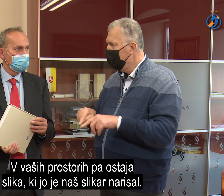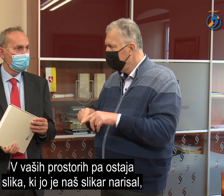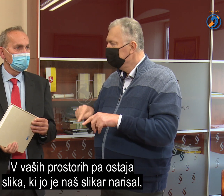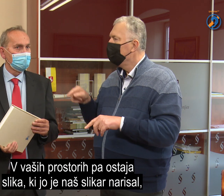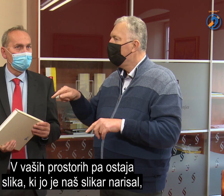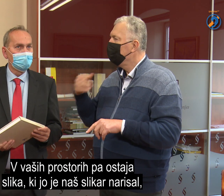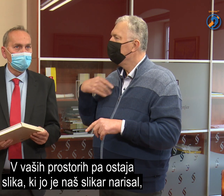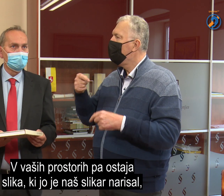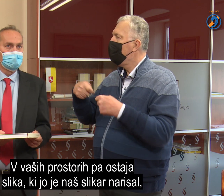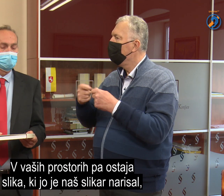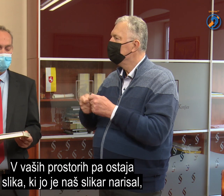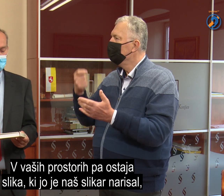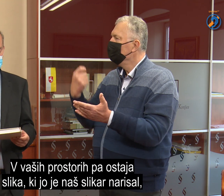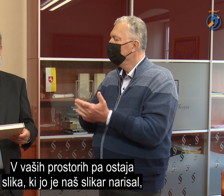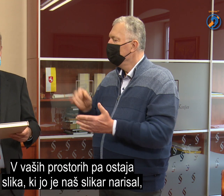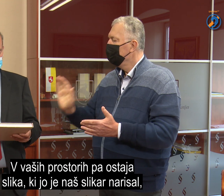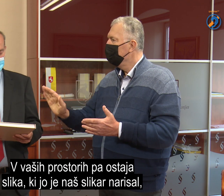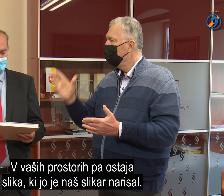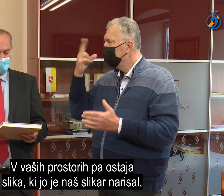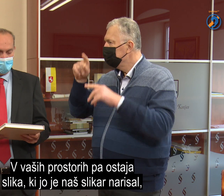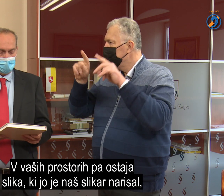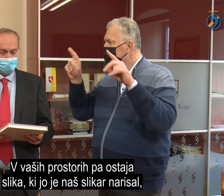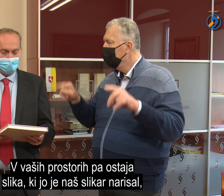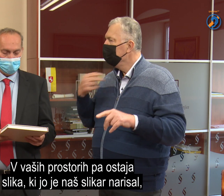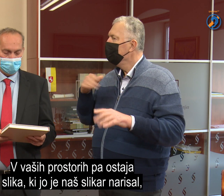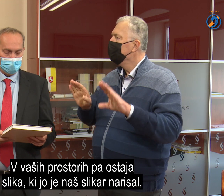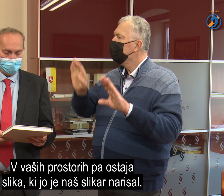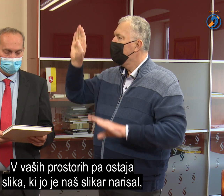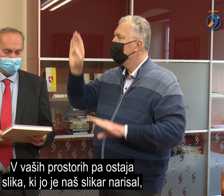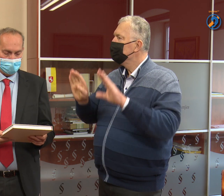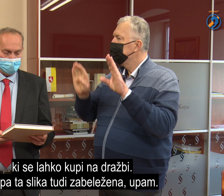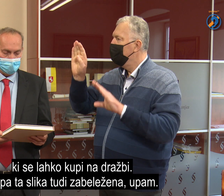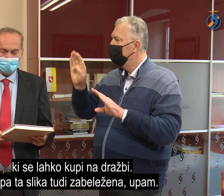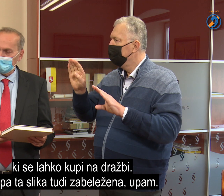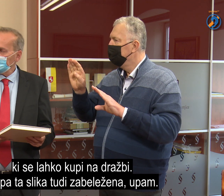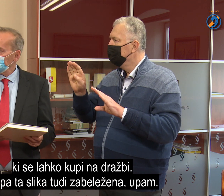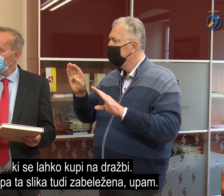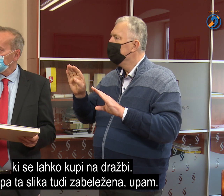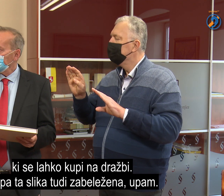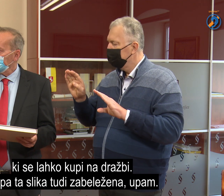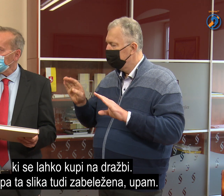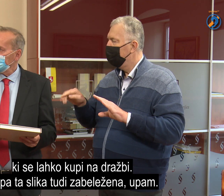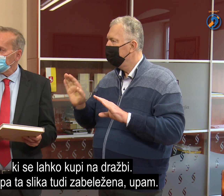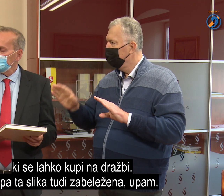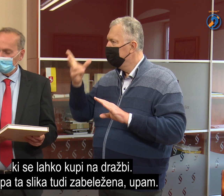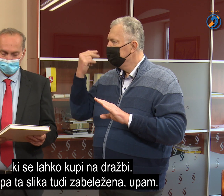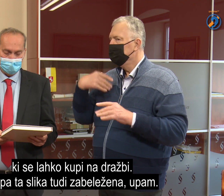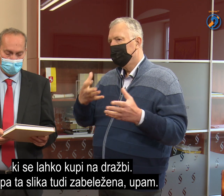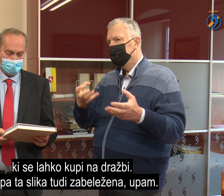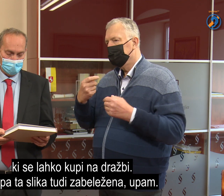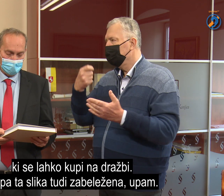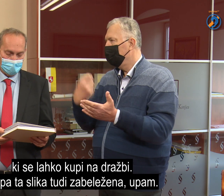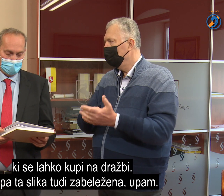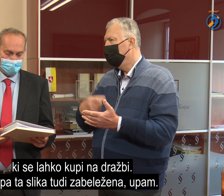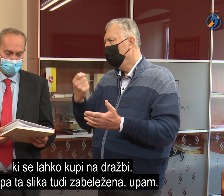Po vaših prostorih obstaja slika, ki jo je naš slikar narisal, ki ste jo kupili na dražbi. Je pa